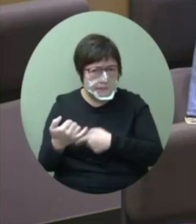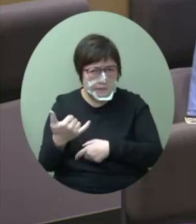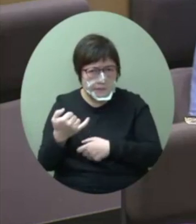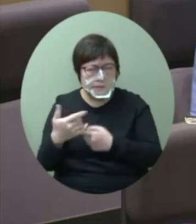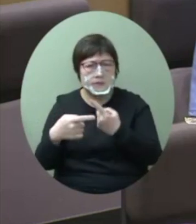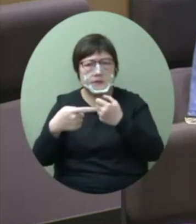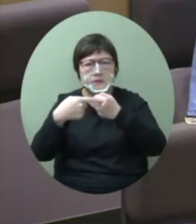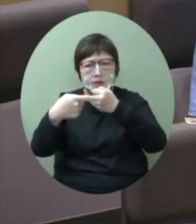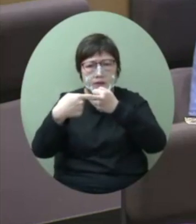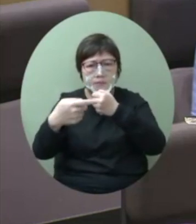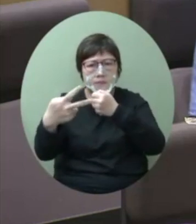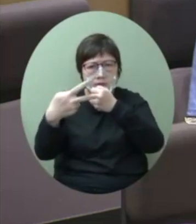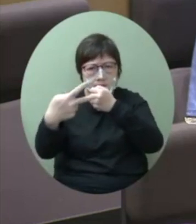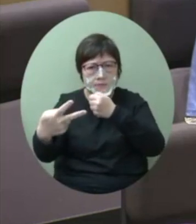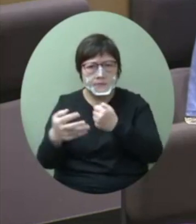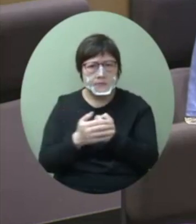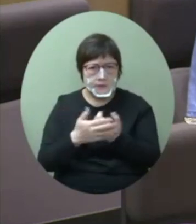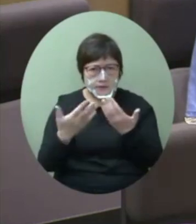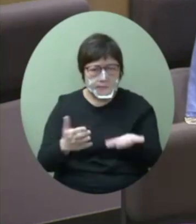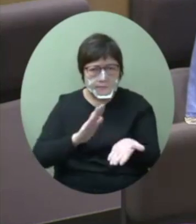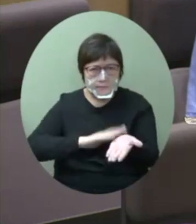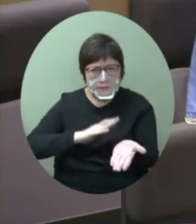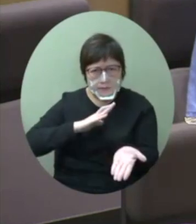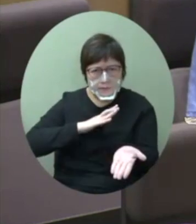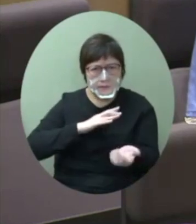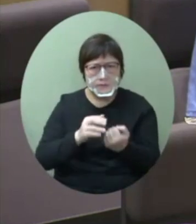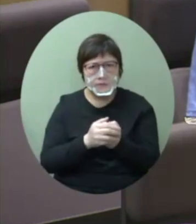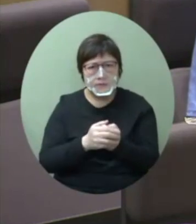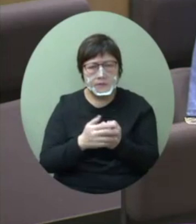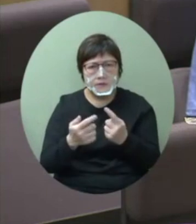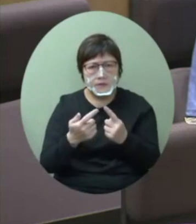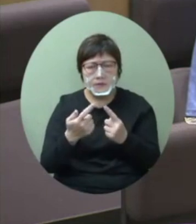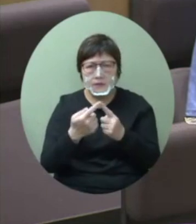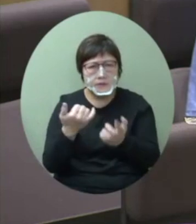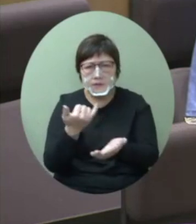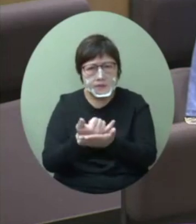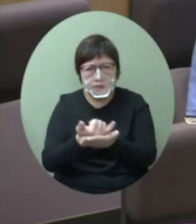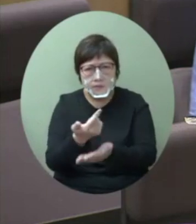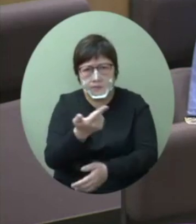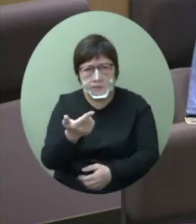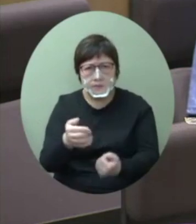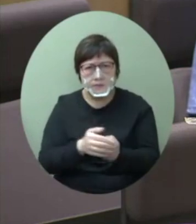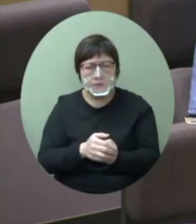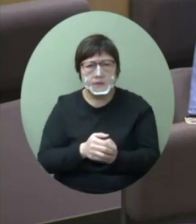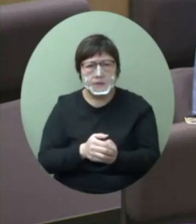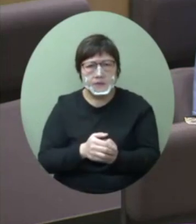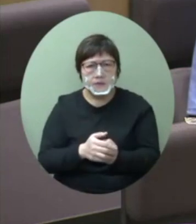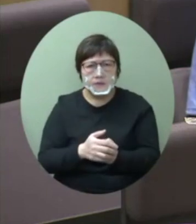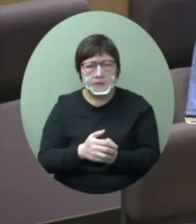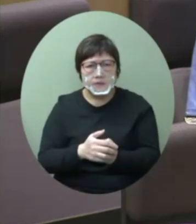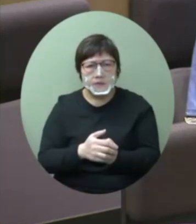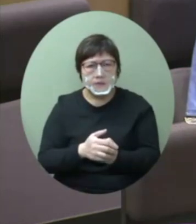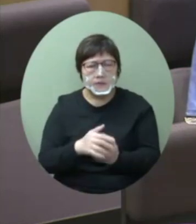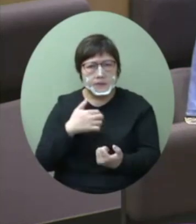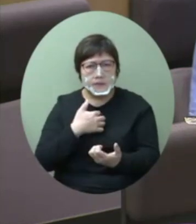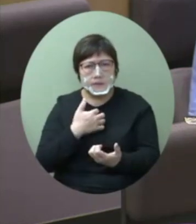一。第二個問題呢，就是今次的疫情呢，其實有不少人喪生的，即對於失去至親的市民呢，即林太你有